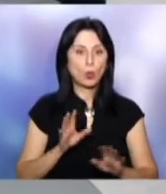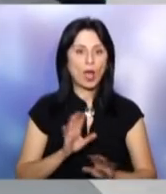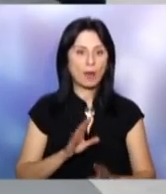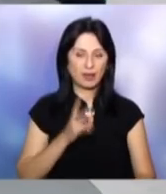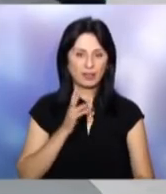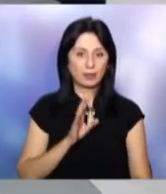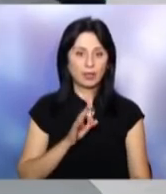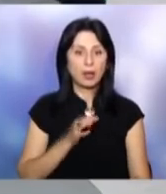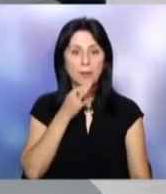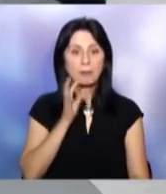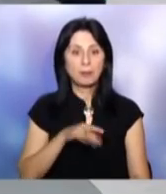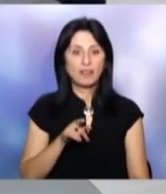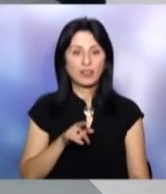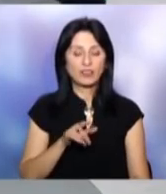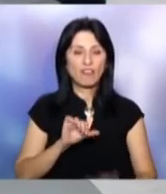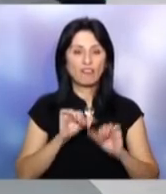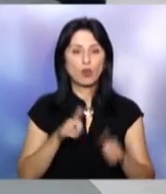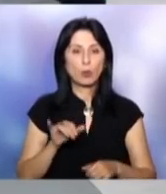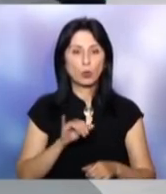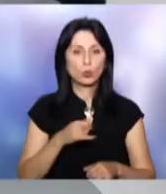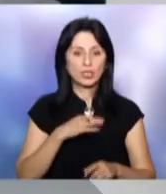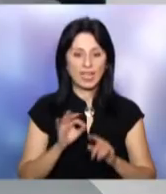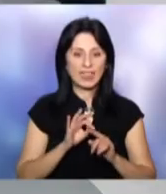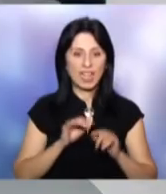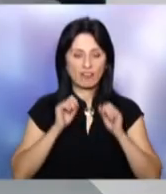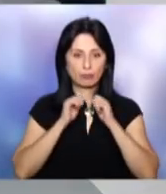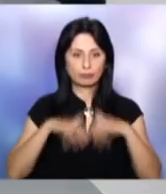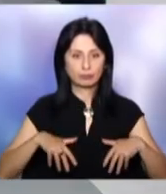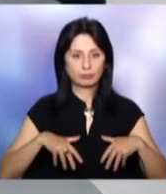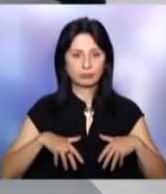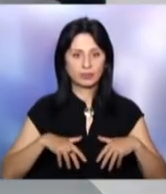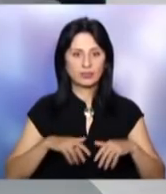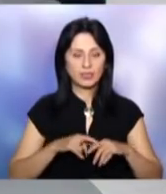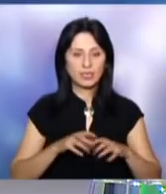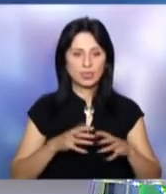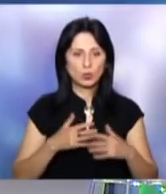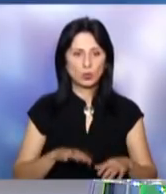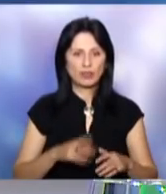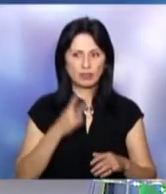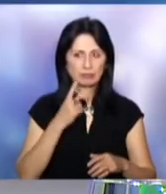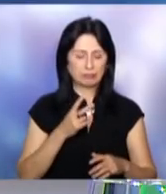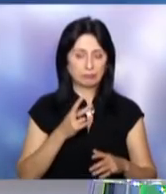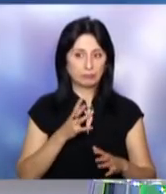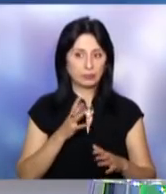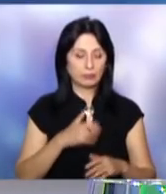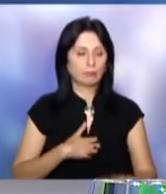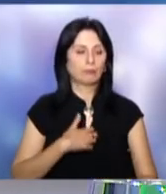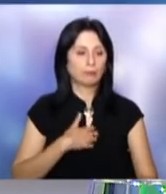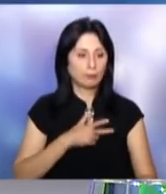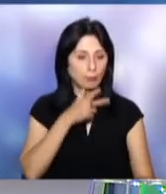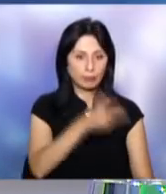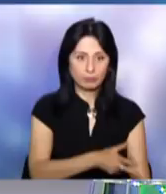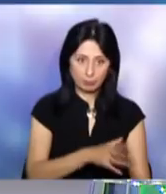ხო, და მე ის გადაფორმდება ხოლმე ჩვენს ნერვიულობაში, რომ აი რაღაც სტრესული რამის დანახვის შემდეგ გული